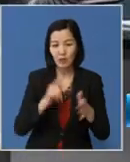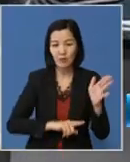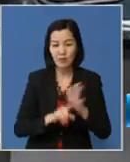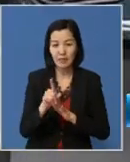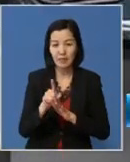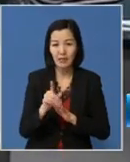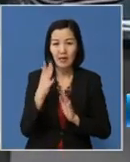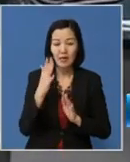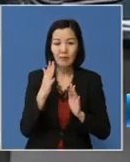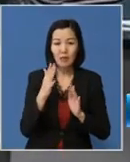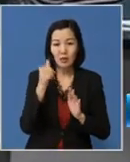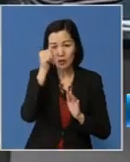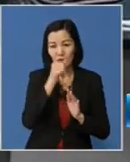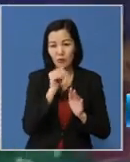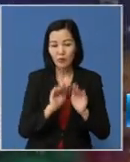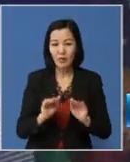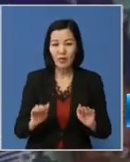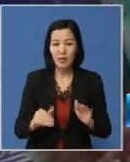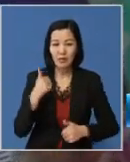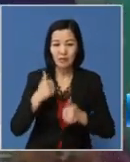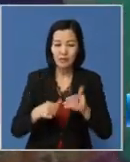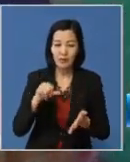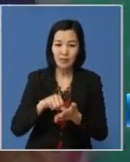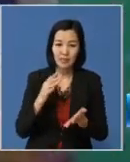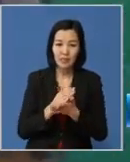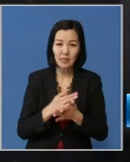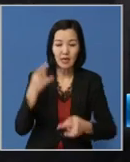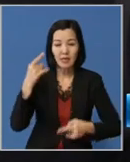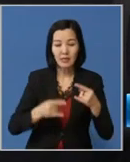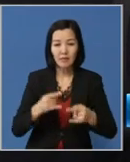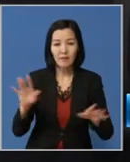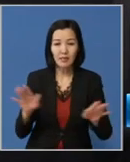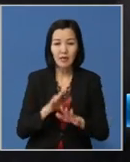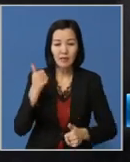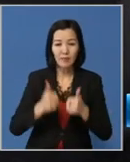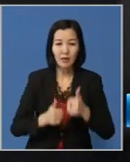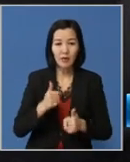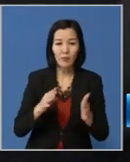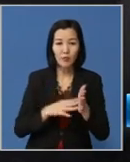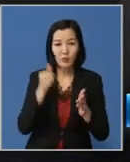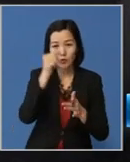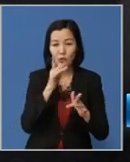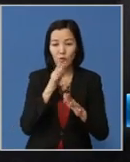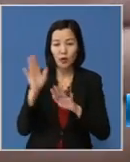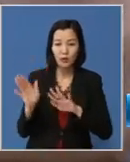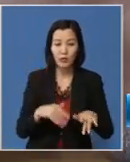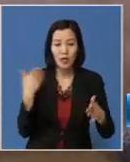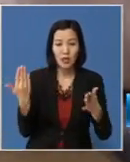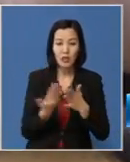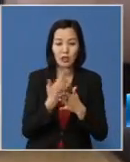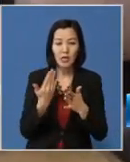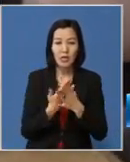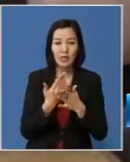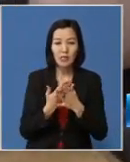бойы кішкентай өнерпаздар бағын сынайтын алаңға айналды. Телевизиялық ән байқауы енді міне 9 жылдан соң жаңа студияда